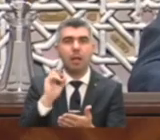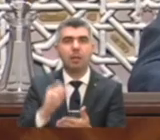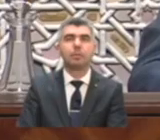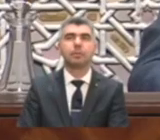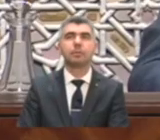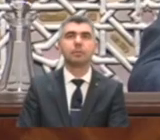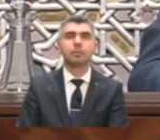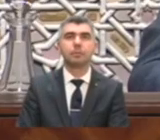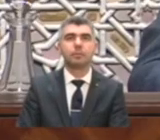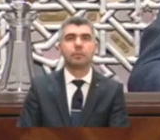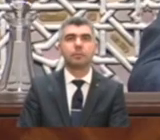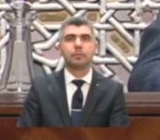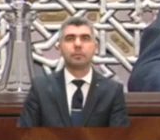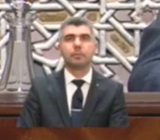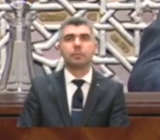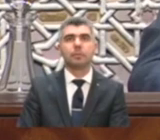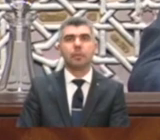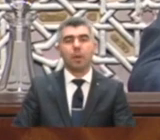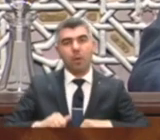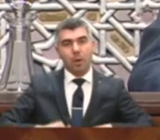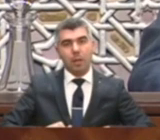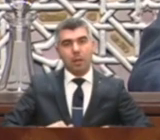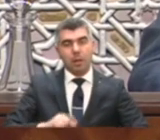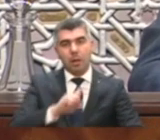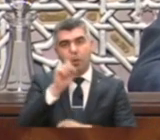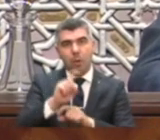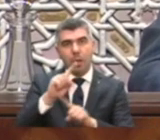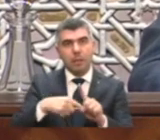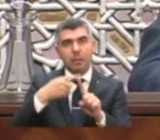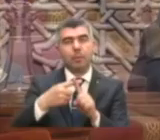شكرا سيدة الوزيرة. سيد نائب محترم.